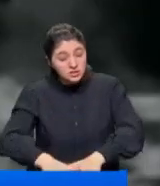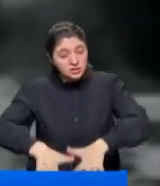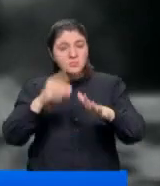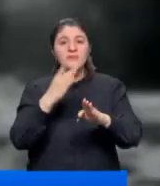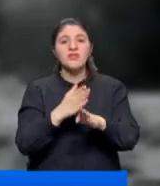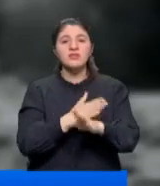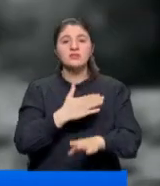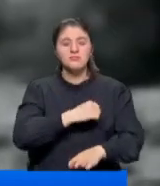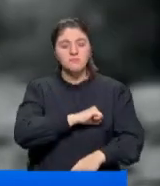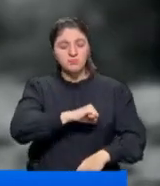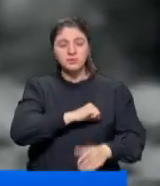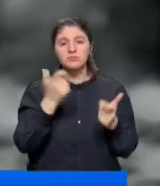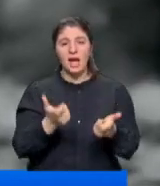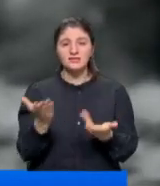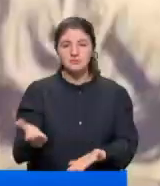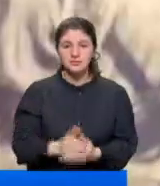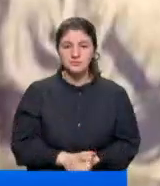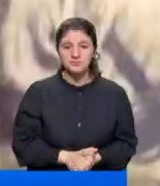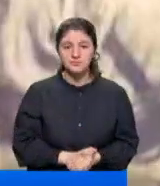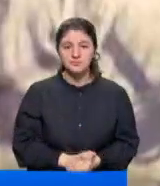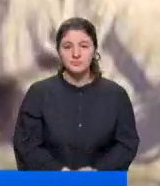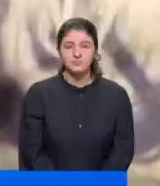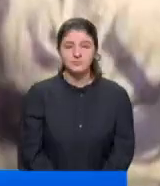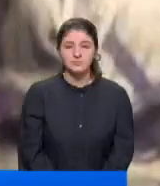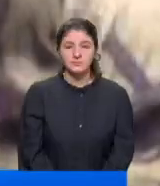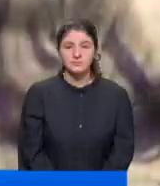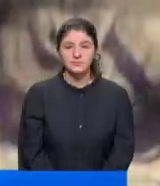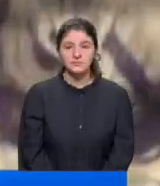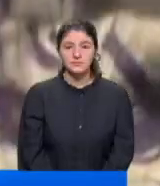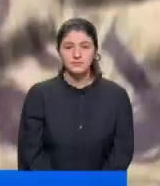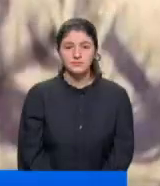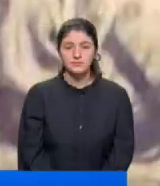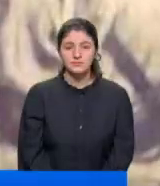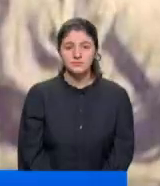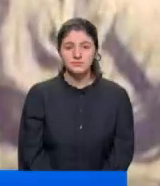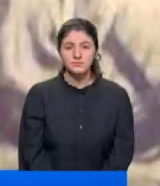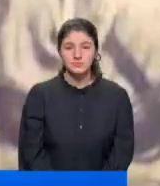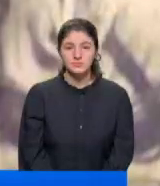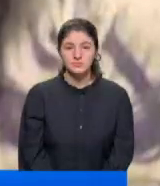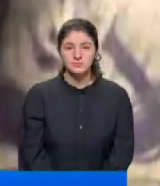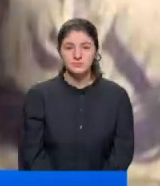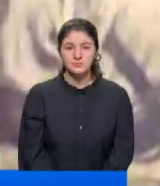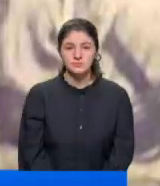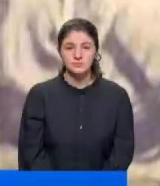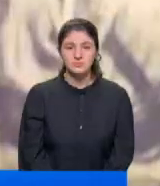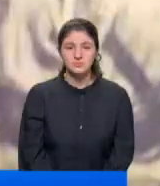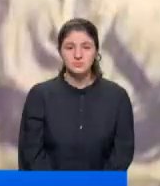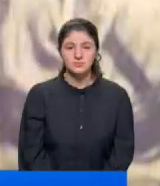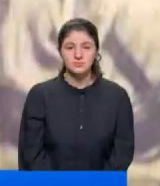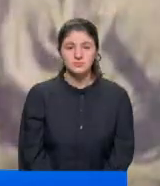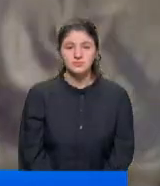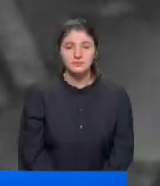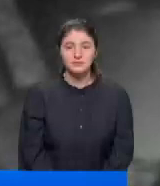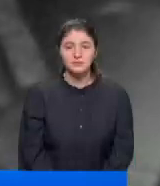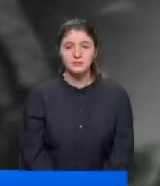bir vatan kalbinin attığı yerdir Hah Yarın da senin